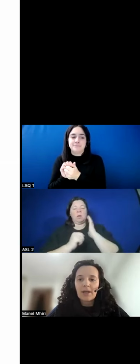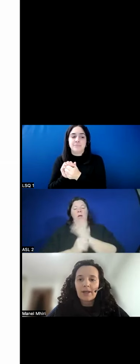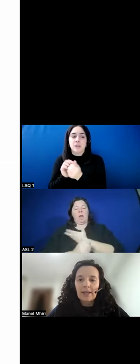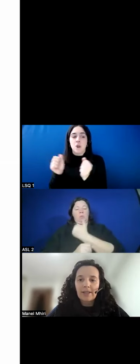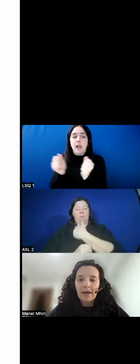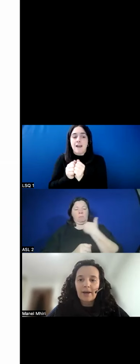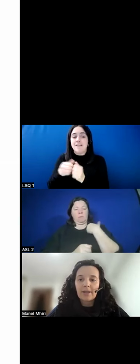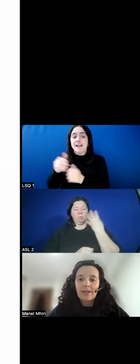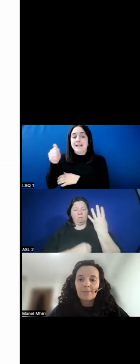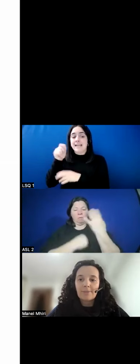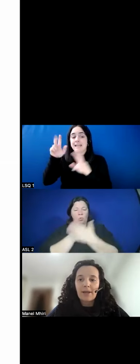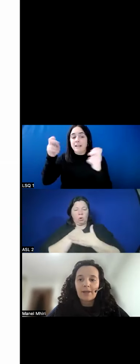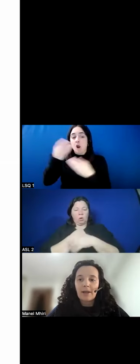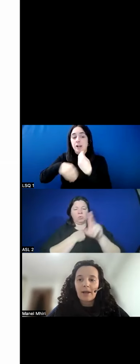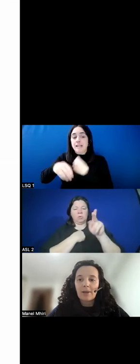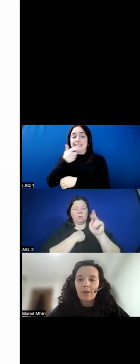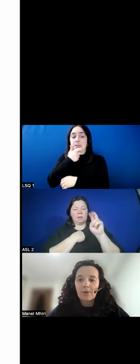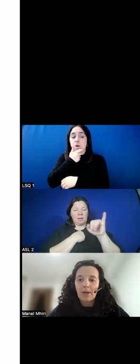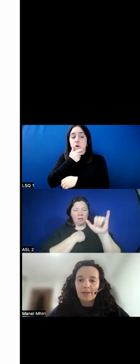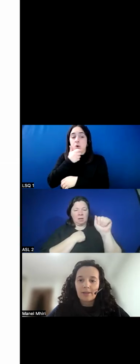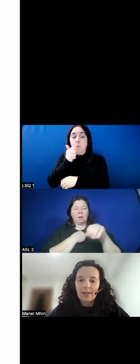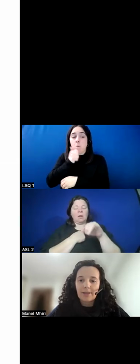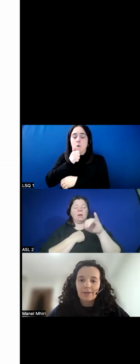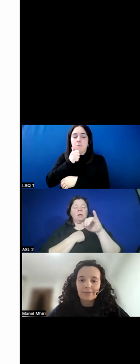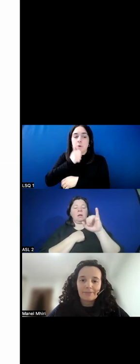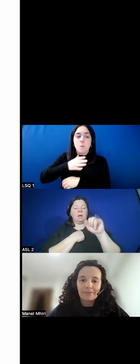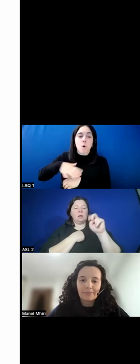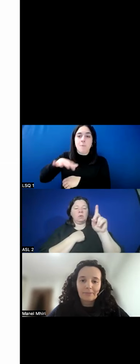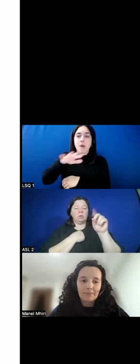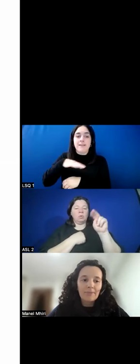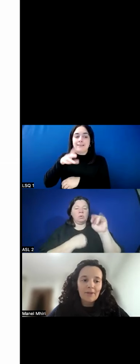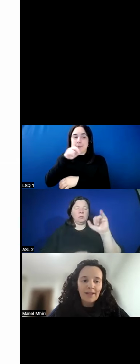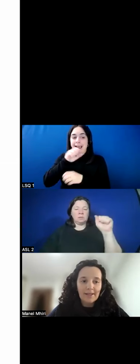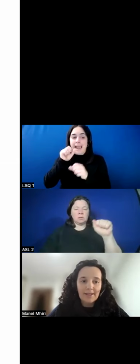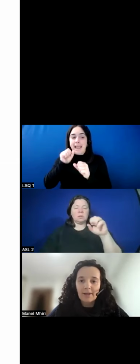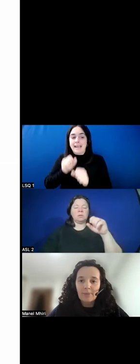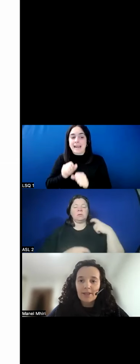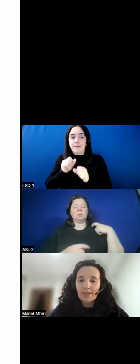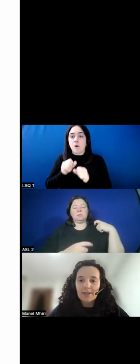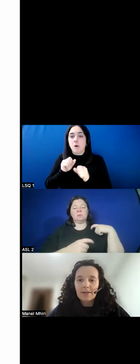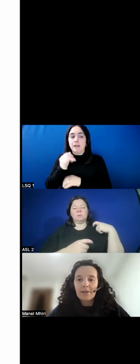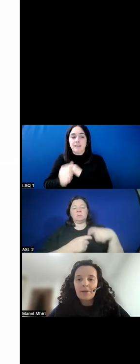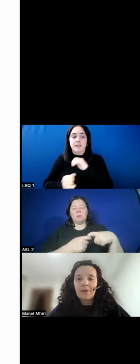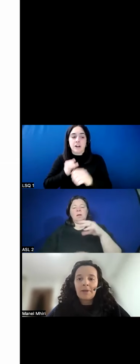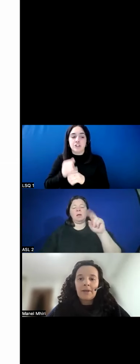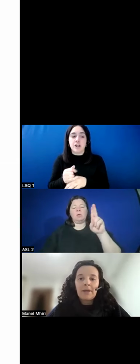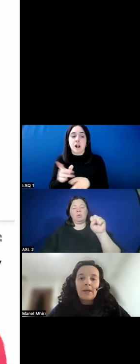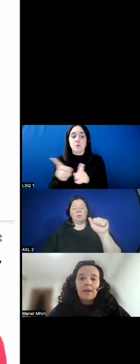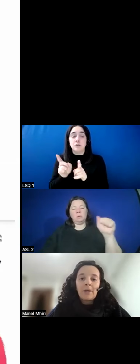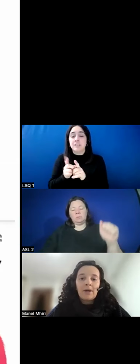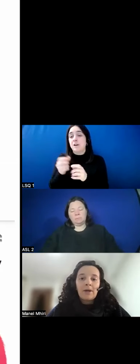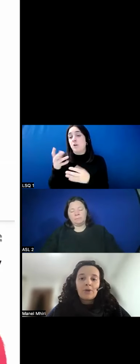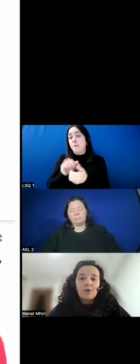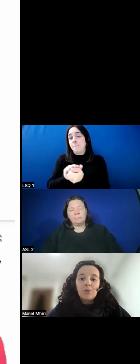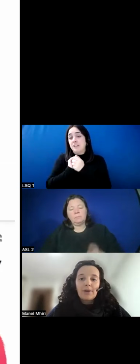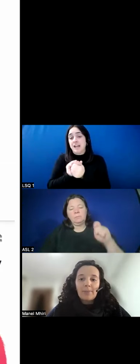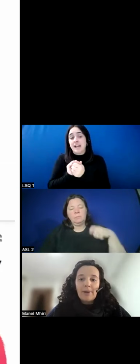avec nos membres en Indonésie, Kenya, Espagne et États-Unis. Diapo suivante.